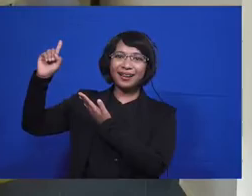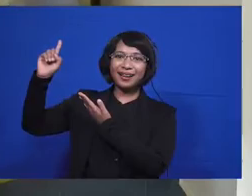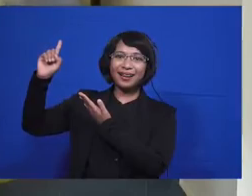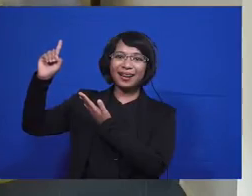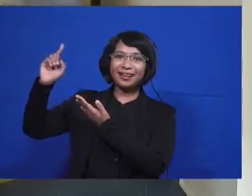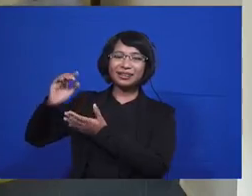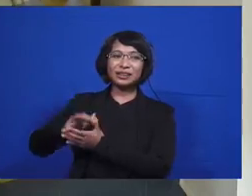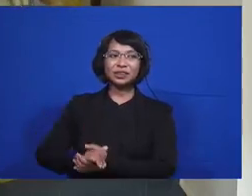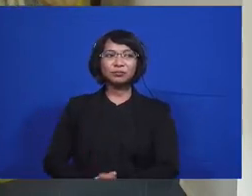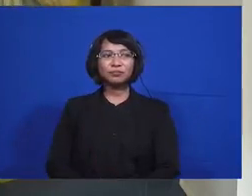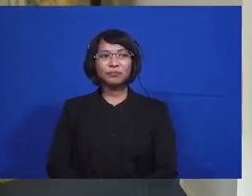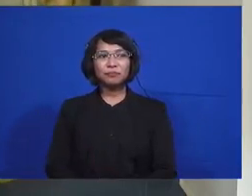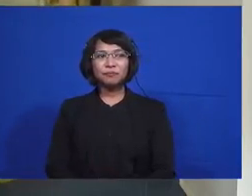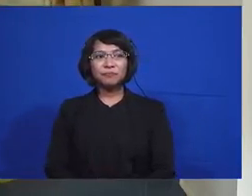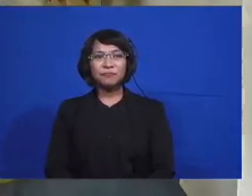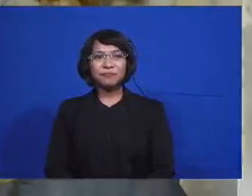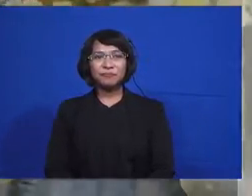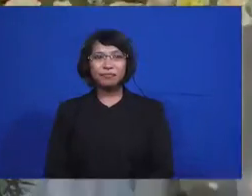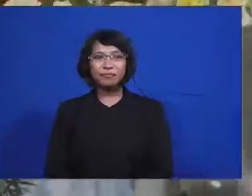Allah.